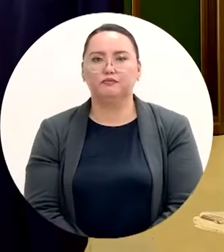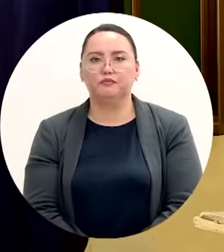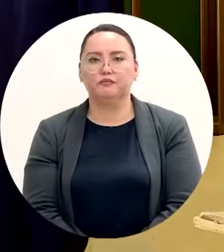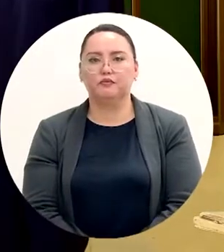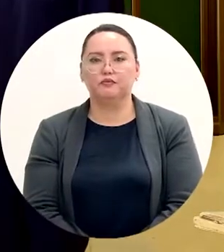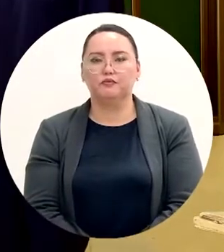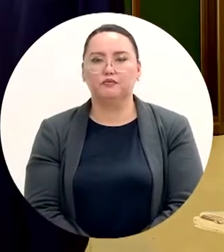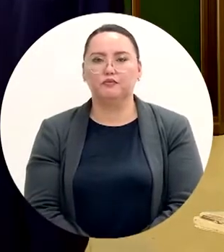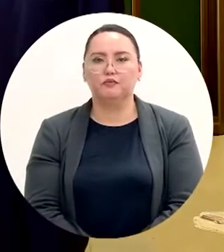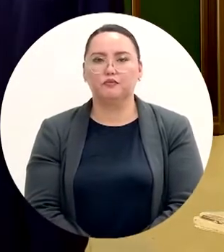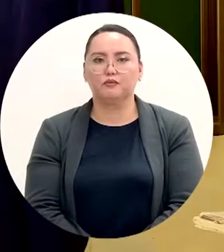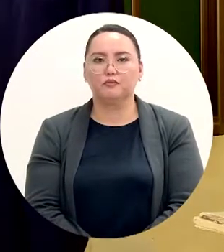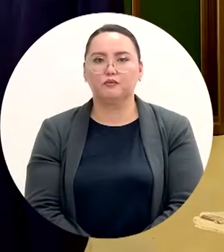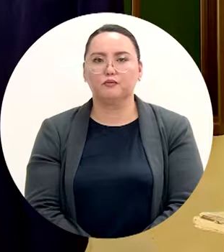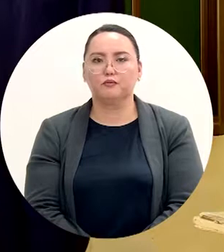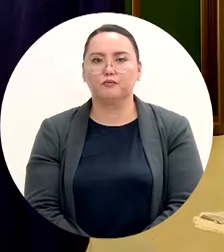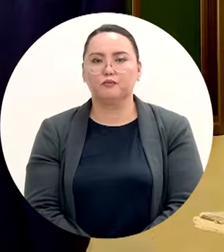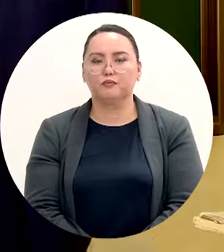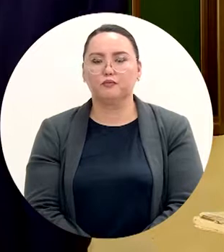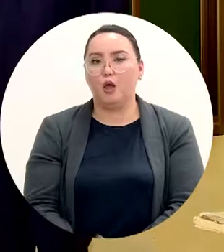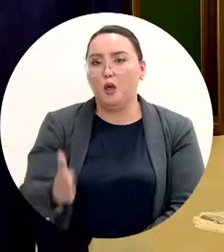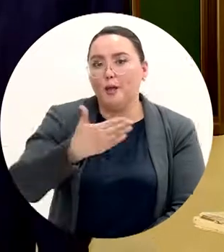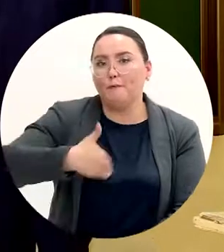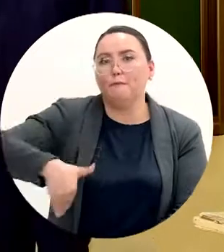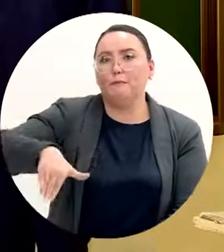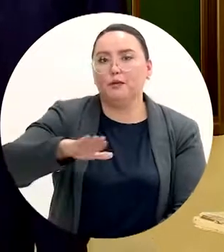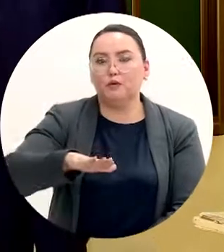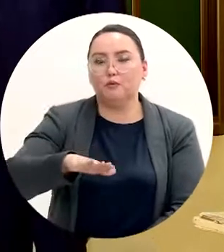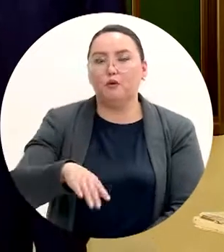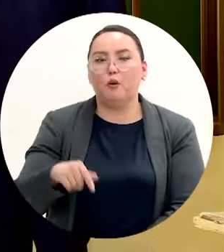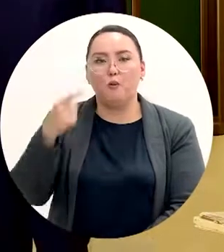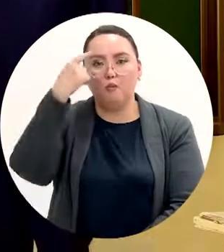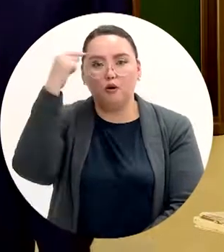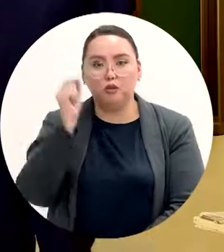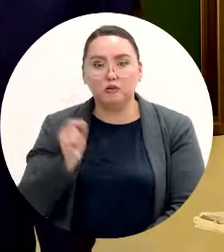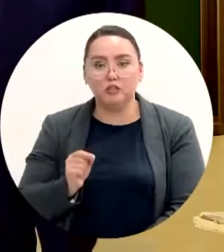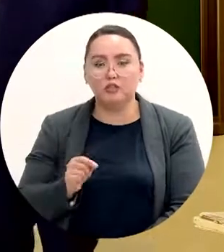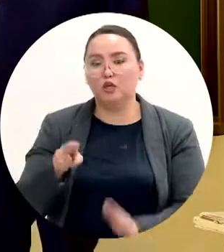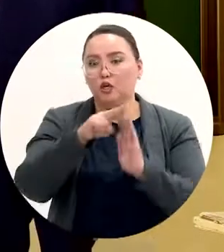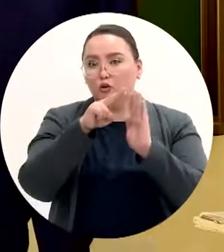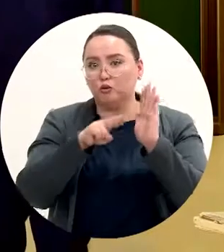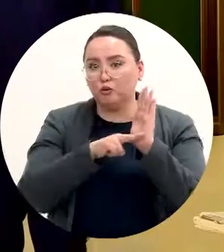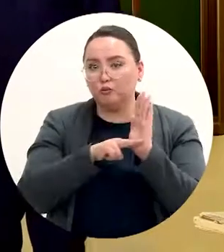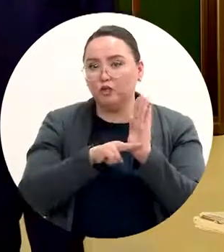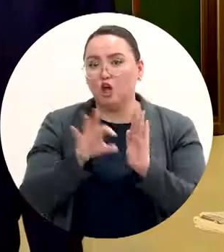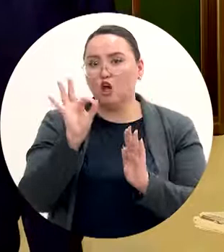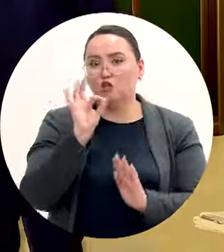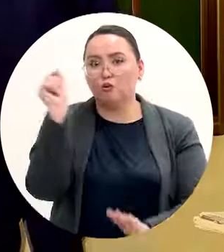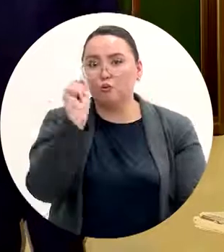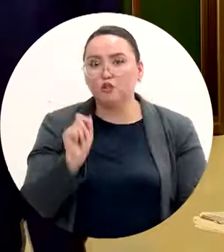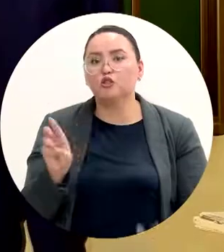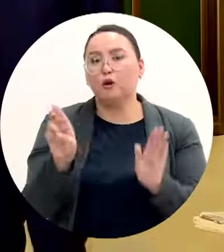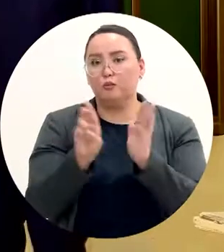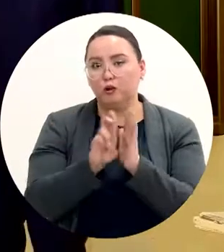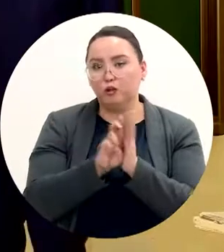Чилүүгэ чөмг гэдгийг чи мүгэ. Чтгэр гэв чи төр гэж. Бид бүхэн монгол бичгийн энхүү зөв тогтлын дагуу зарим үгсийг